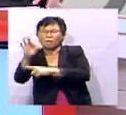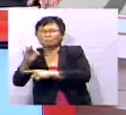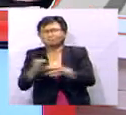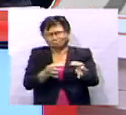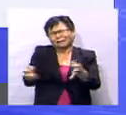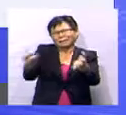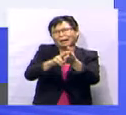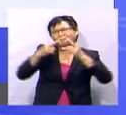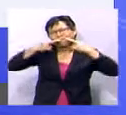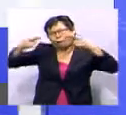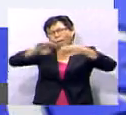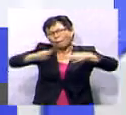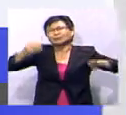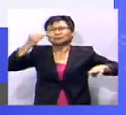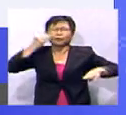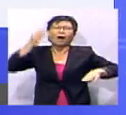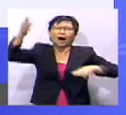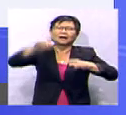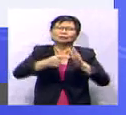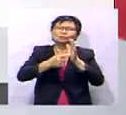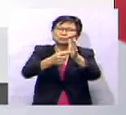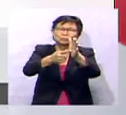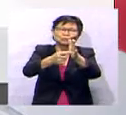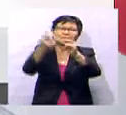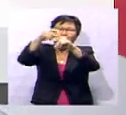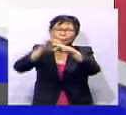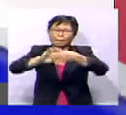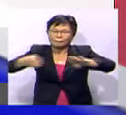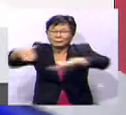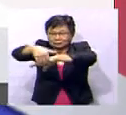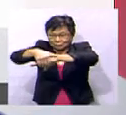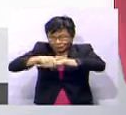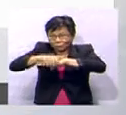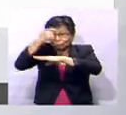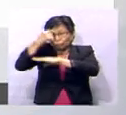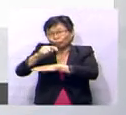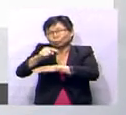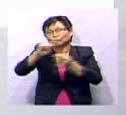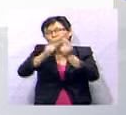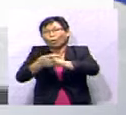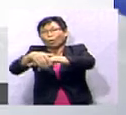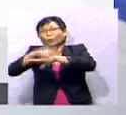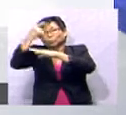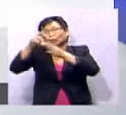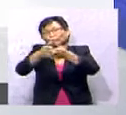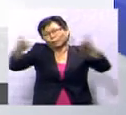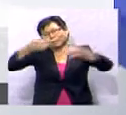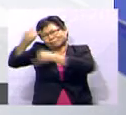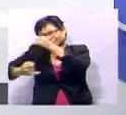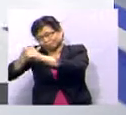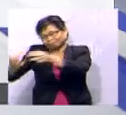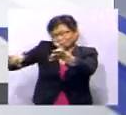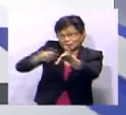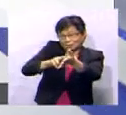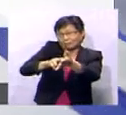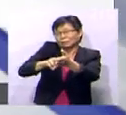Jelasnya, kenyataan rasmi bahasa Melayu akan diterjemahkan kepada bahasa Inggeris untuk kegunaan media antarabangsa.